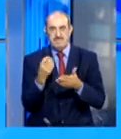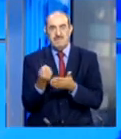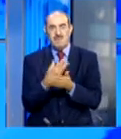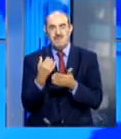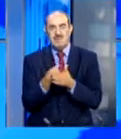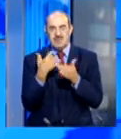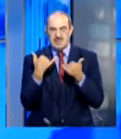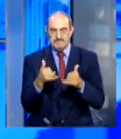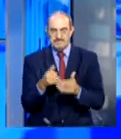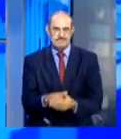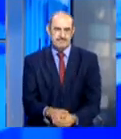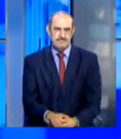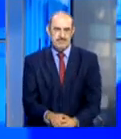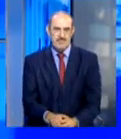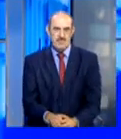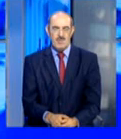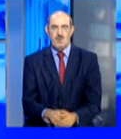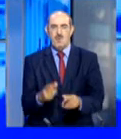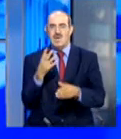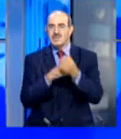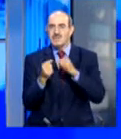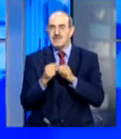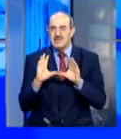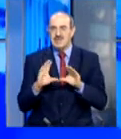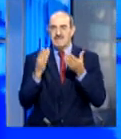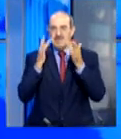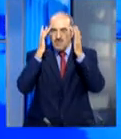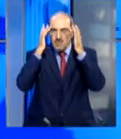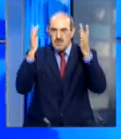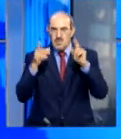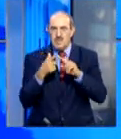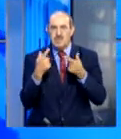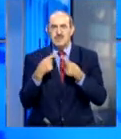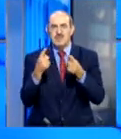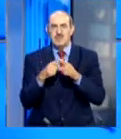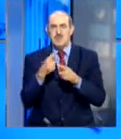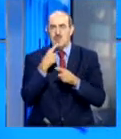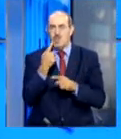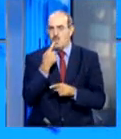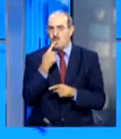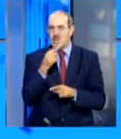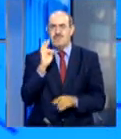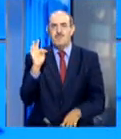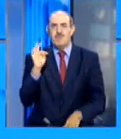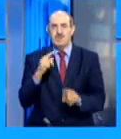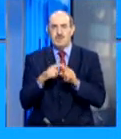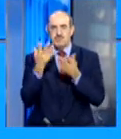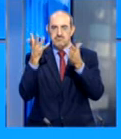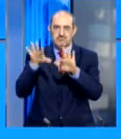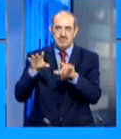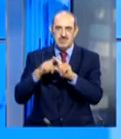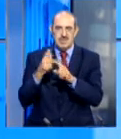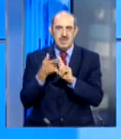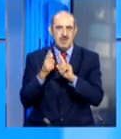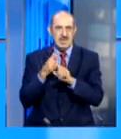أخبار الوطن وإلى مجال الإبداع الثقافي، نرحل. الواحة الحمراء تيميمون التي تحتضن تفاصيل